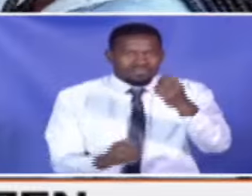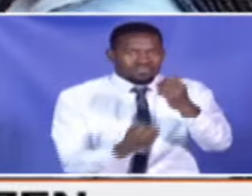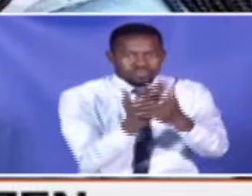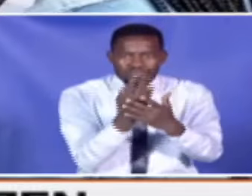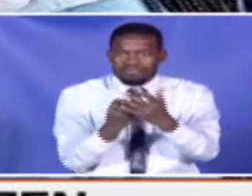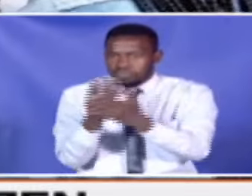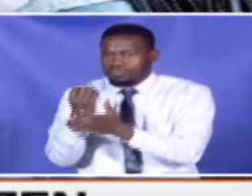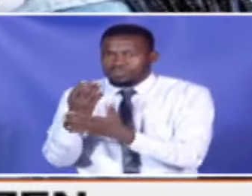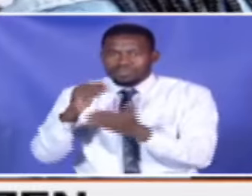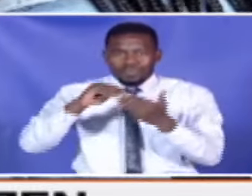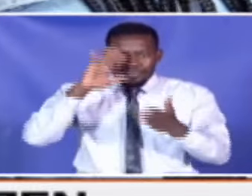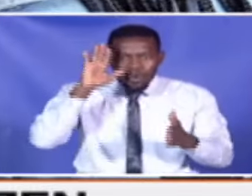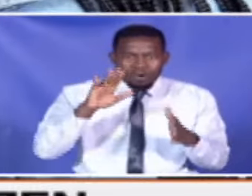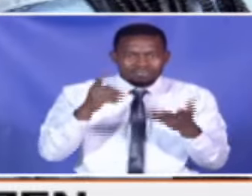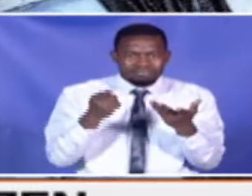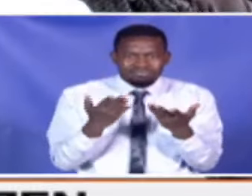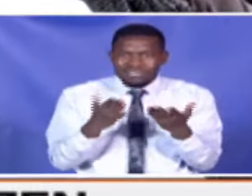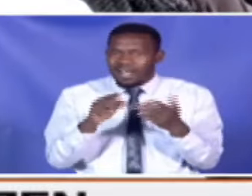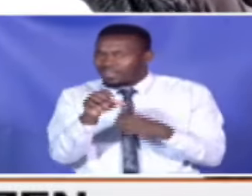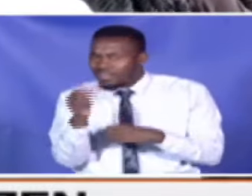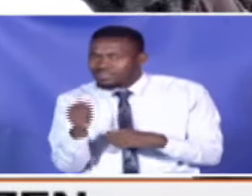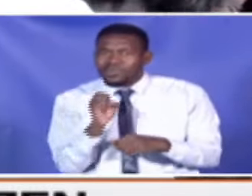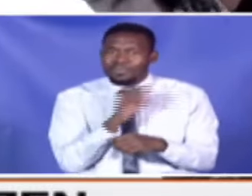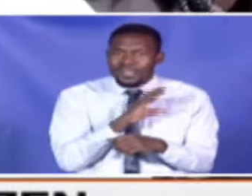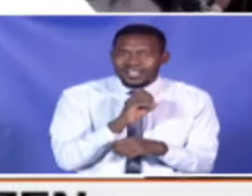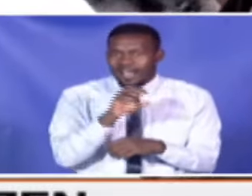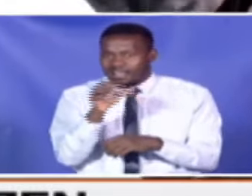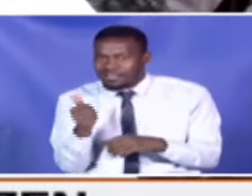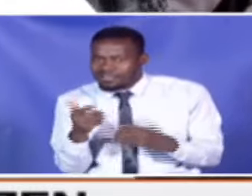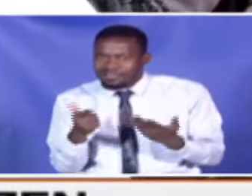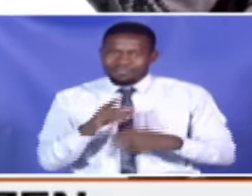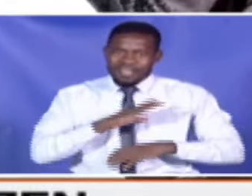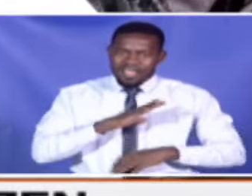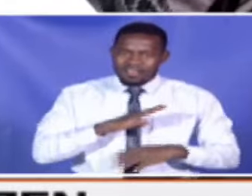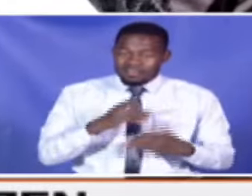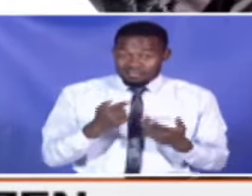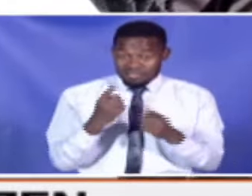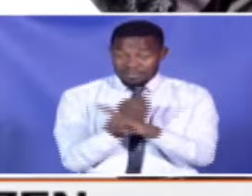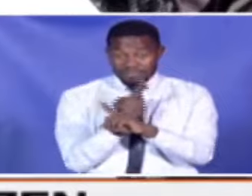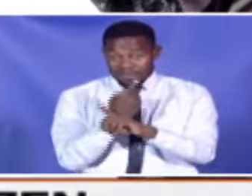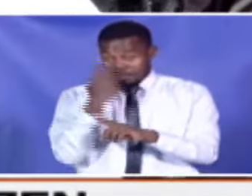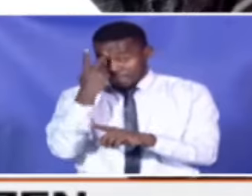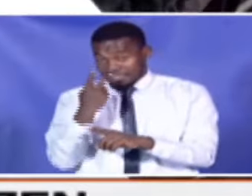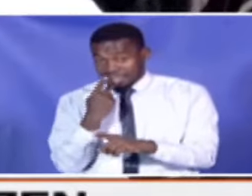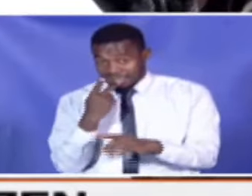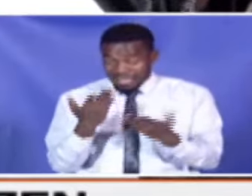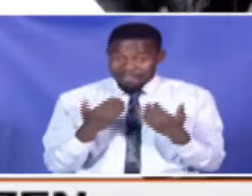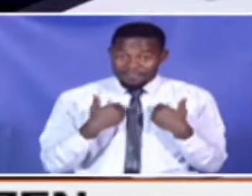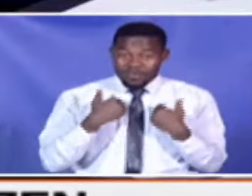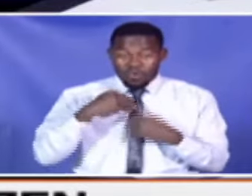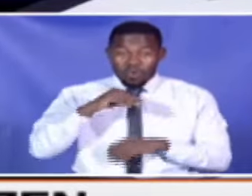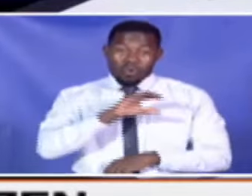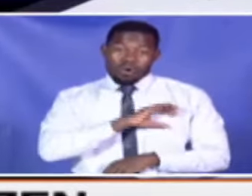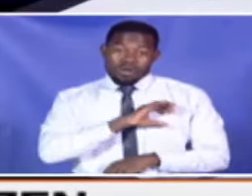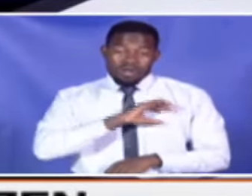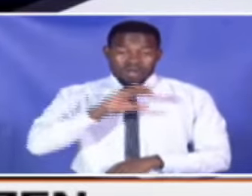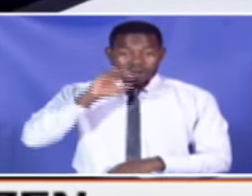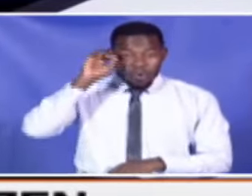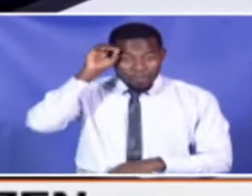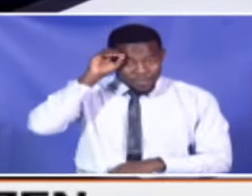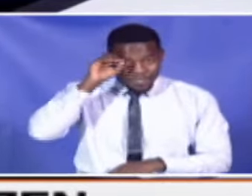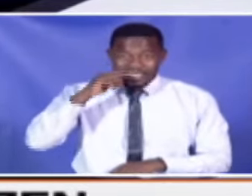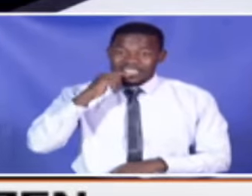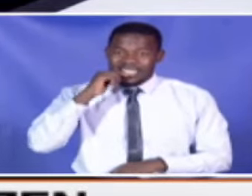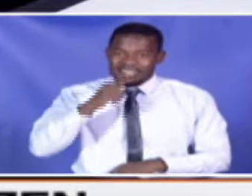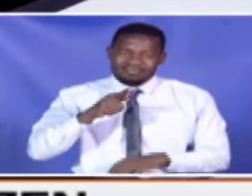Wakenya. Tayari wazazi na walimu wakuu wameelezea hisia zao, baadhi yao wakidai kuwa itatatiza